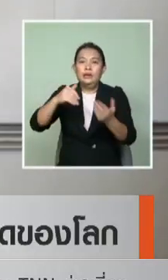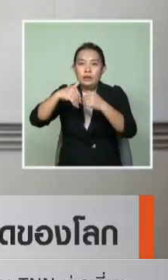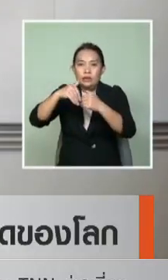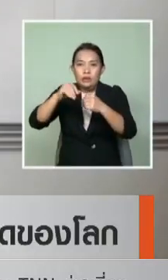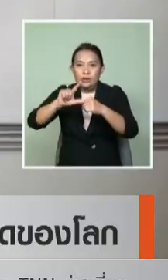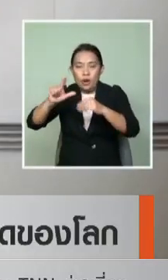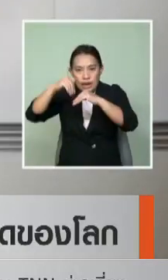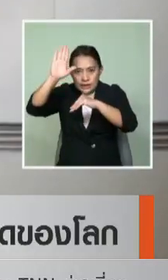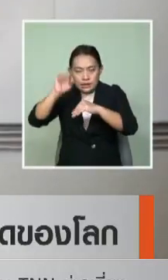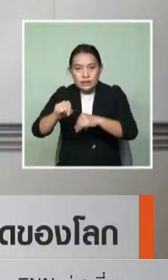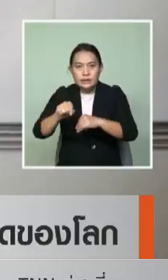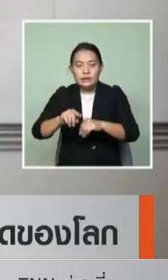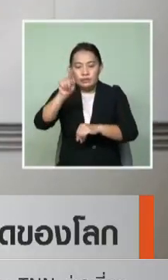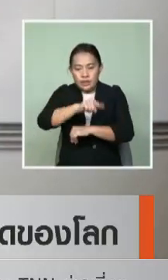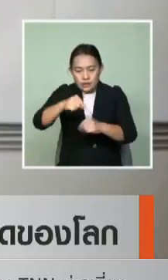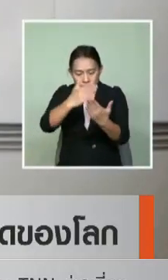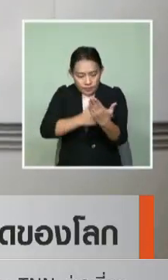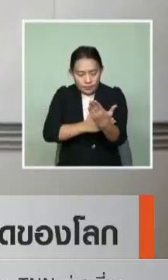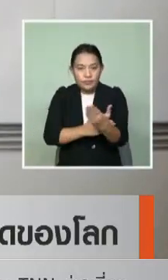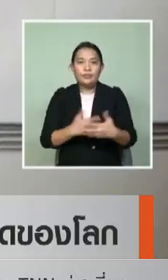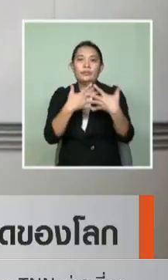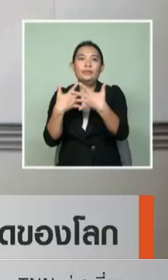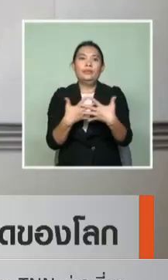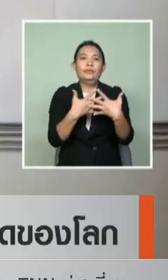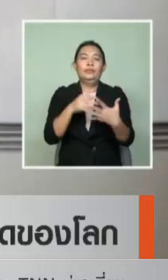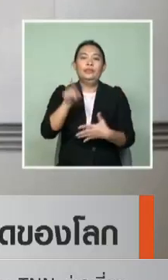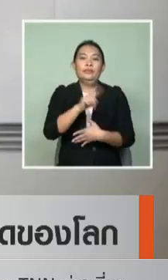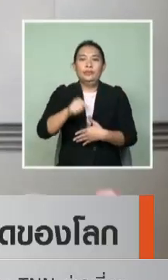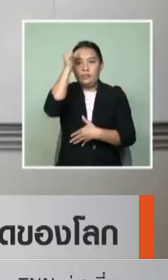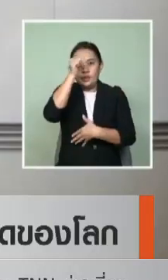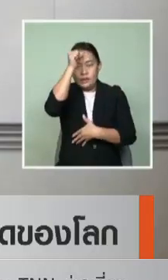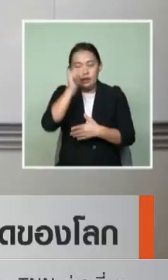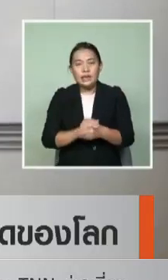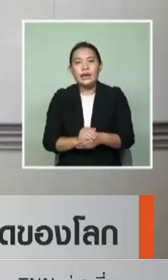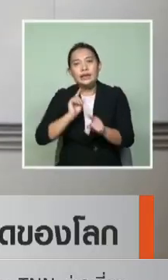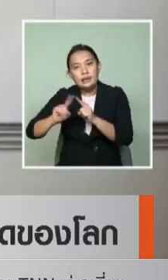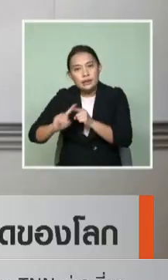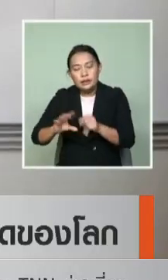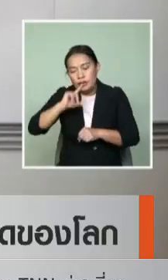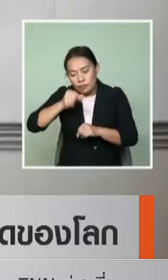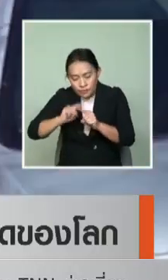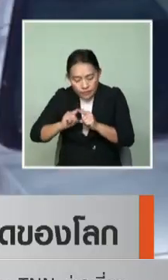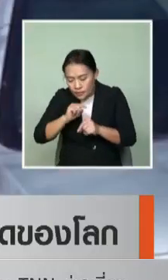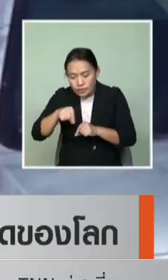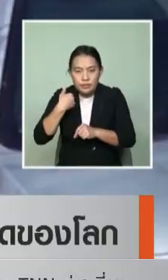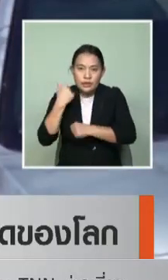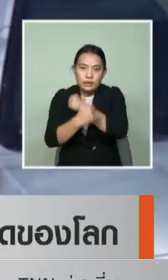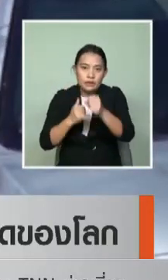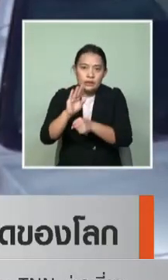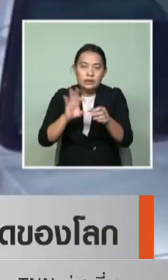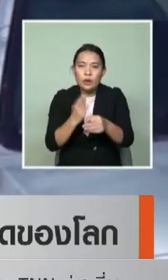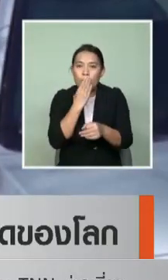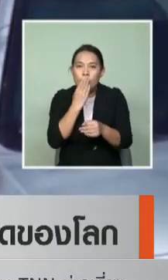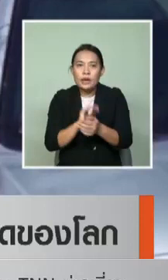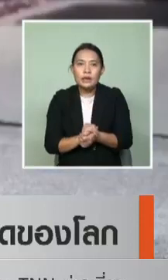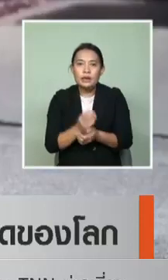ที่เป็นภาษาอังกฤษค่ะทั้งในสหรัฐอเมริกาอังกฤษอินเดียไอร์แลนด์ออสเตรเลียนิวซีแลนด์แล้วก็หลายๆประเทศในแอฟริกา